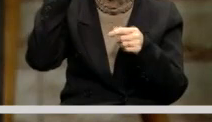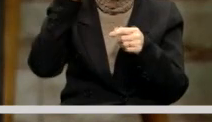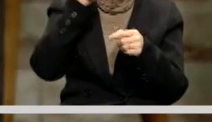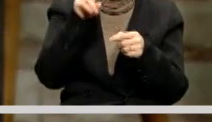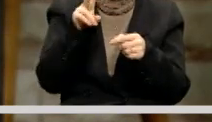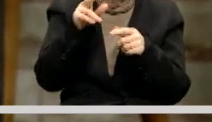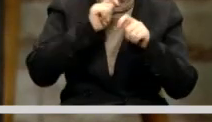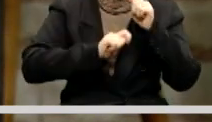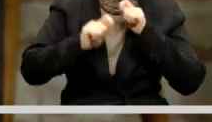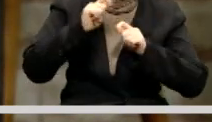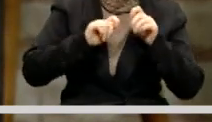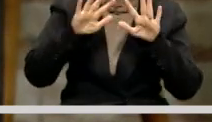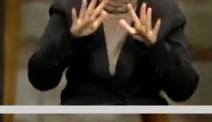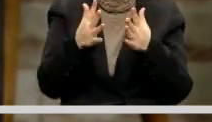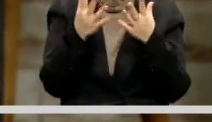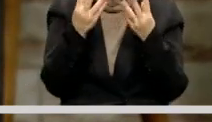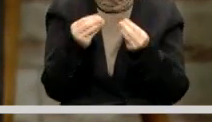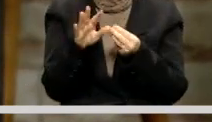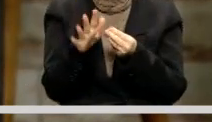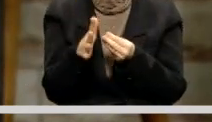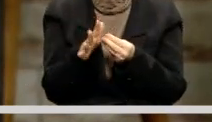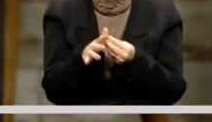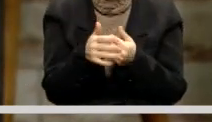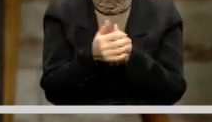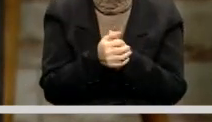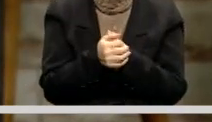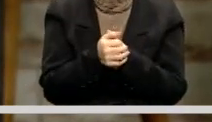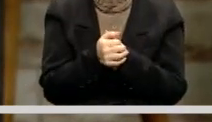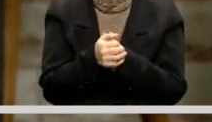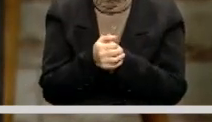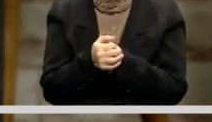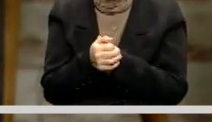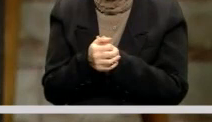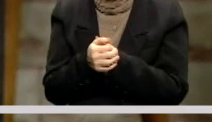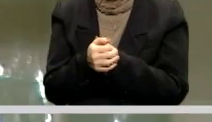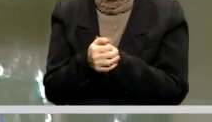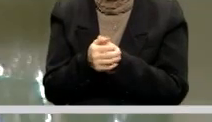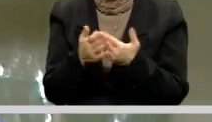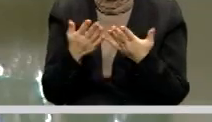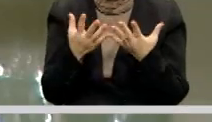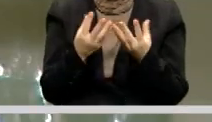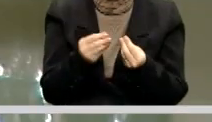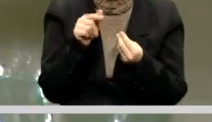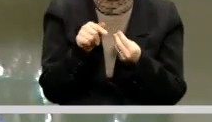o REM dönemindeki o kaslardaki felç durumunun ortadan kalkması. Peki bu, neden oluyor, nasıl oluyor